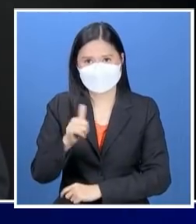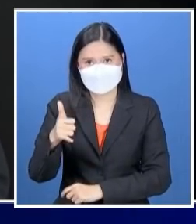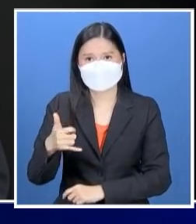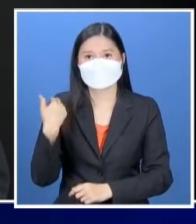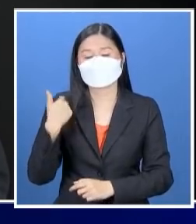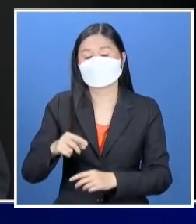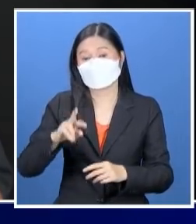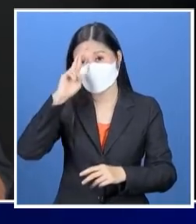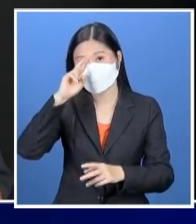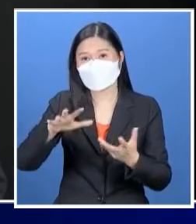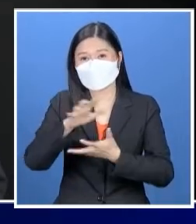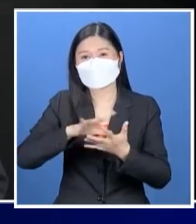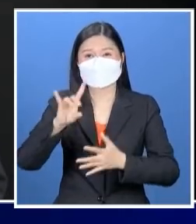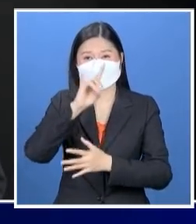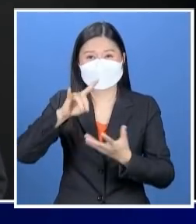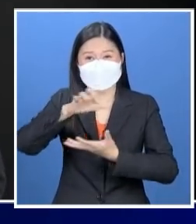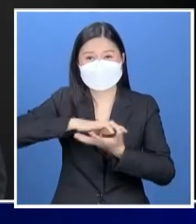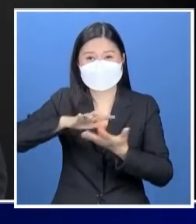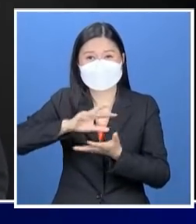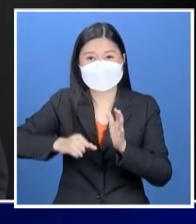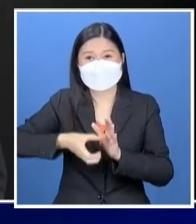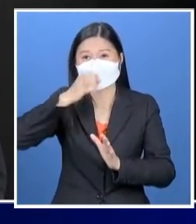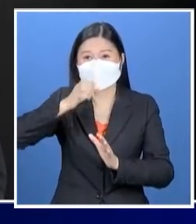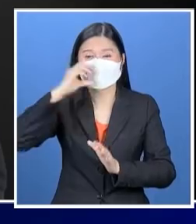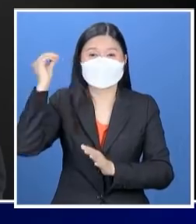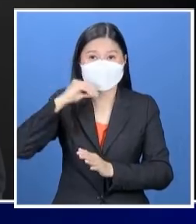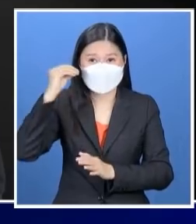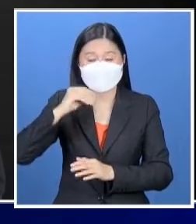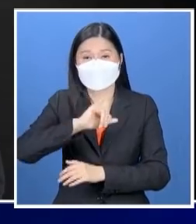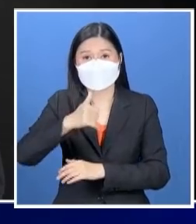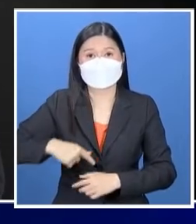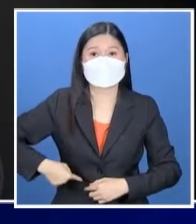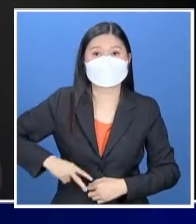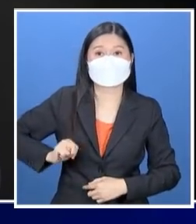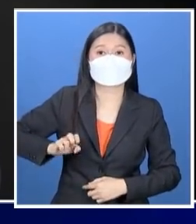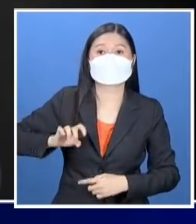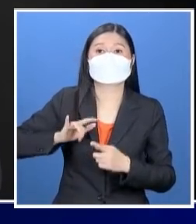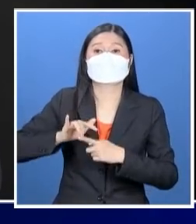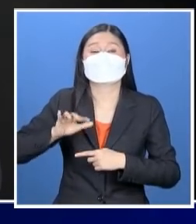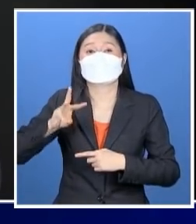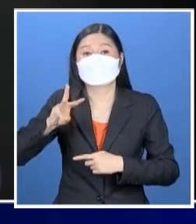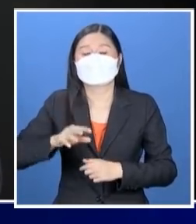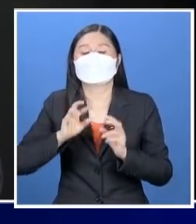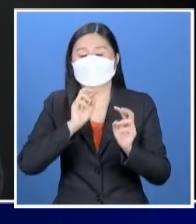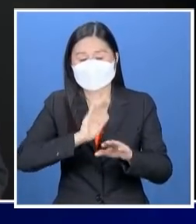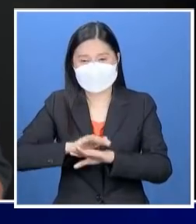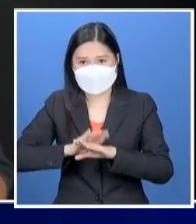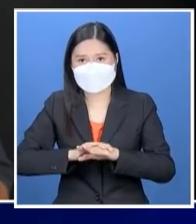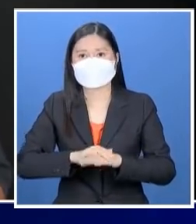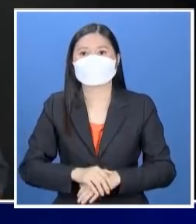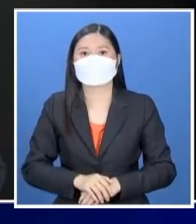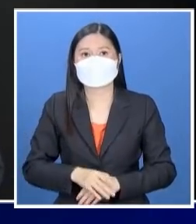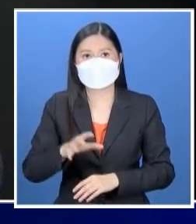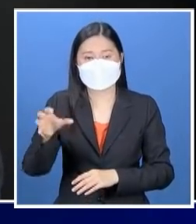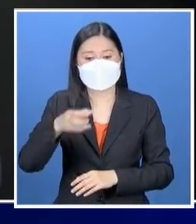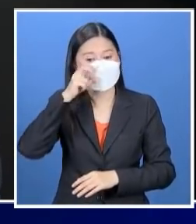ากนี้ยังมีเชื้อโรคจากพวกซากสัตว์ด้วยดื่มมากๆอาจจะเป็นนิ่วได้นะฮะเพราะฉะนั้นเตือนเอาไว้ก่อนเอ